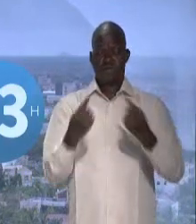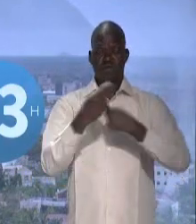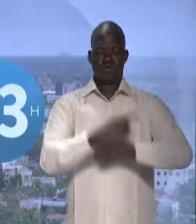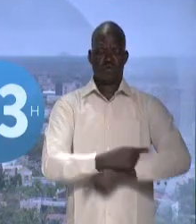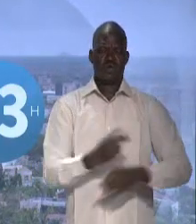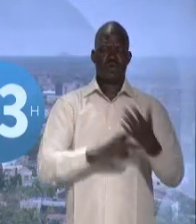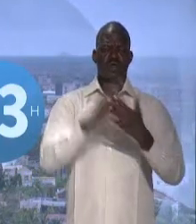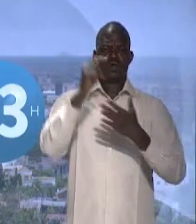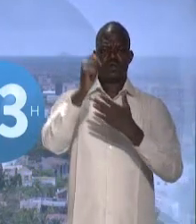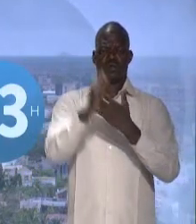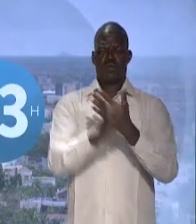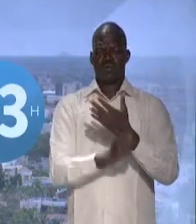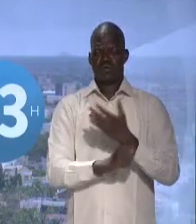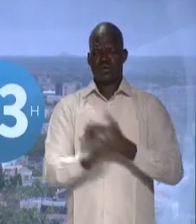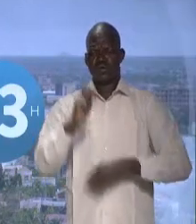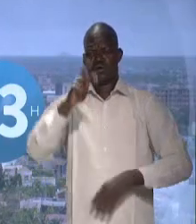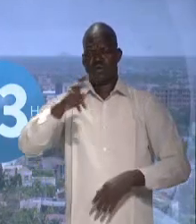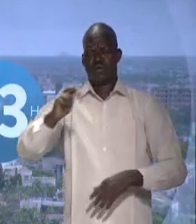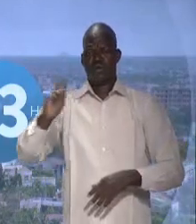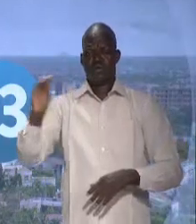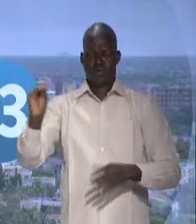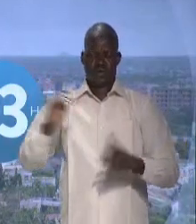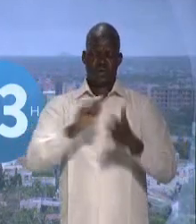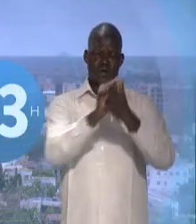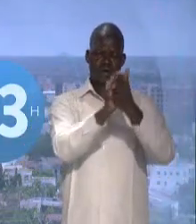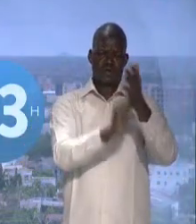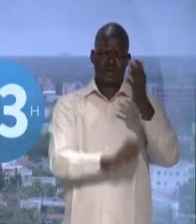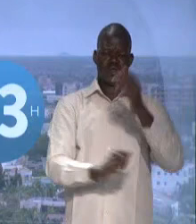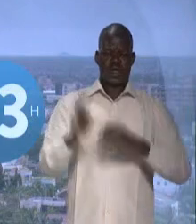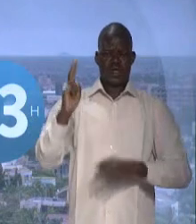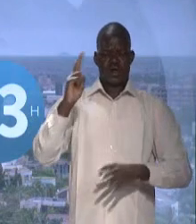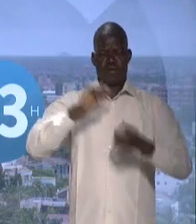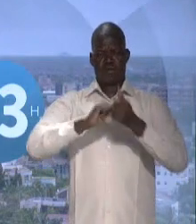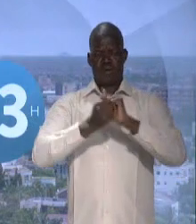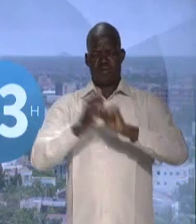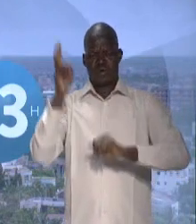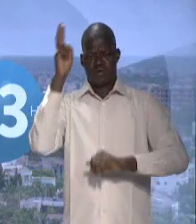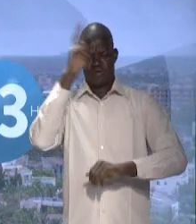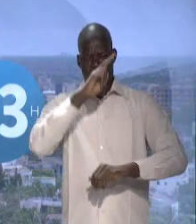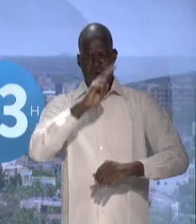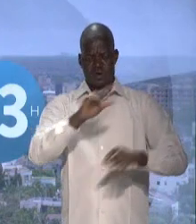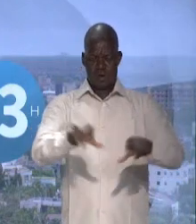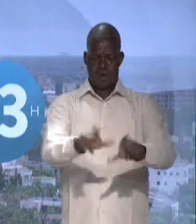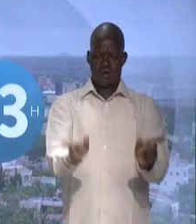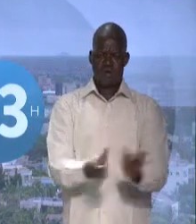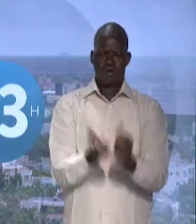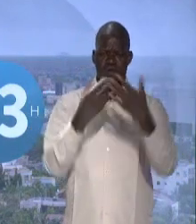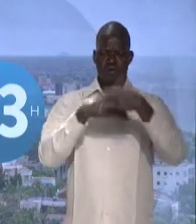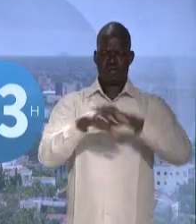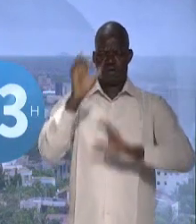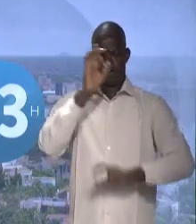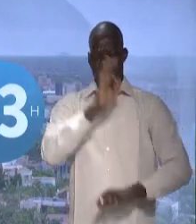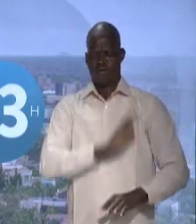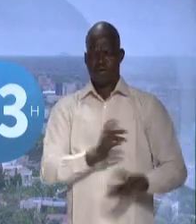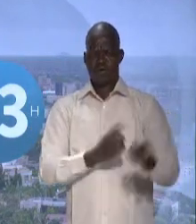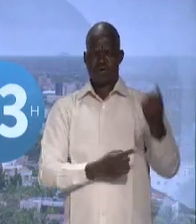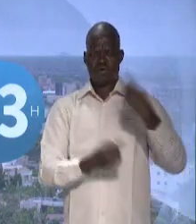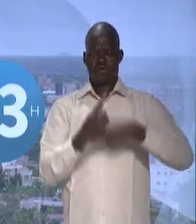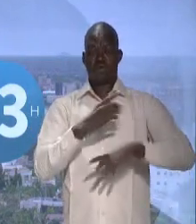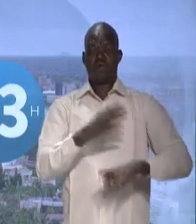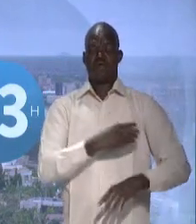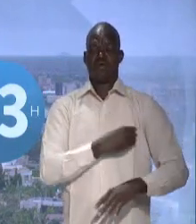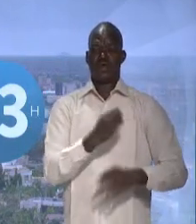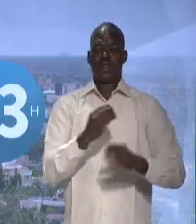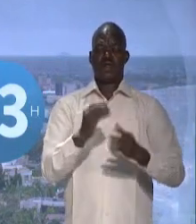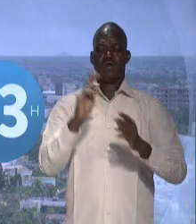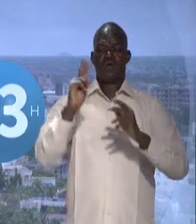projet du PNUD vise aussi à réduire le risque de violence dans les zones d'intervention du projet et à favoriser un retour volontaire des